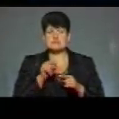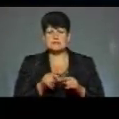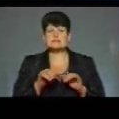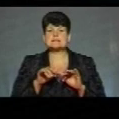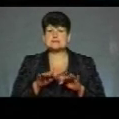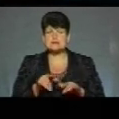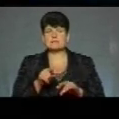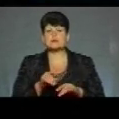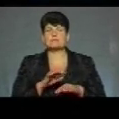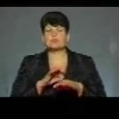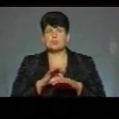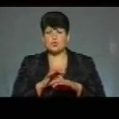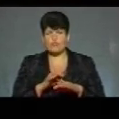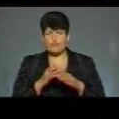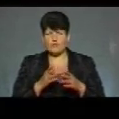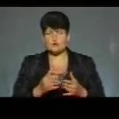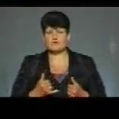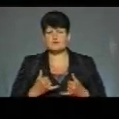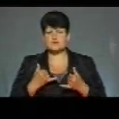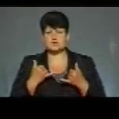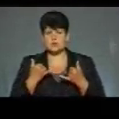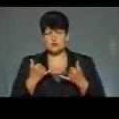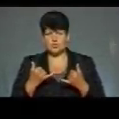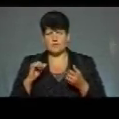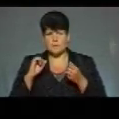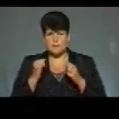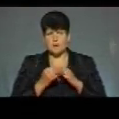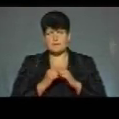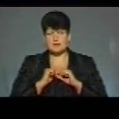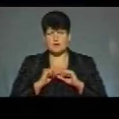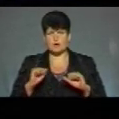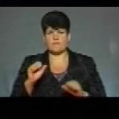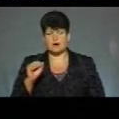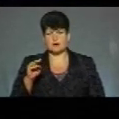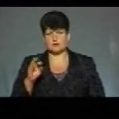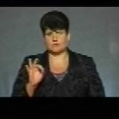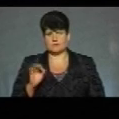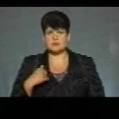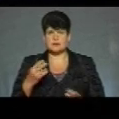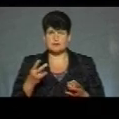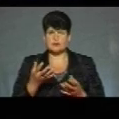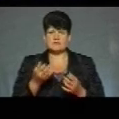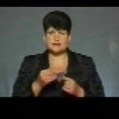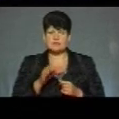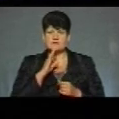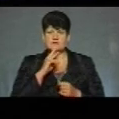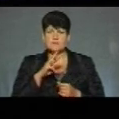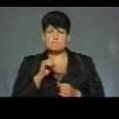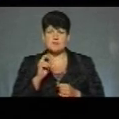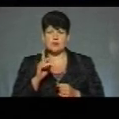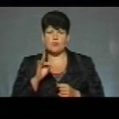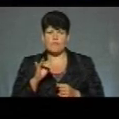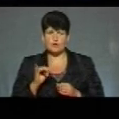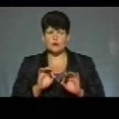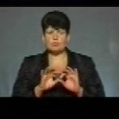вони проводять і таким чином вшановують пам'ять героїв АТО. Мені прийшлося взяти в дівчину мікрофон і пояснити людям, що